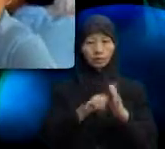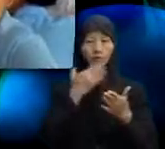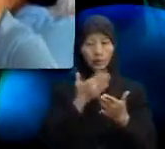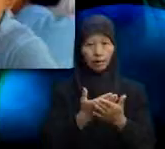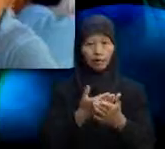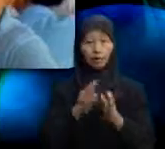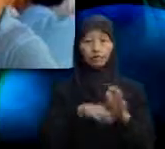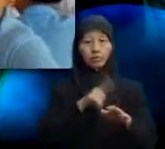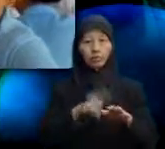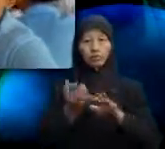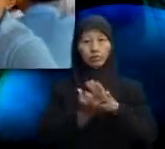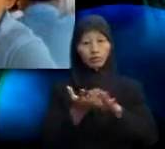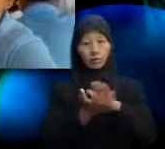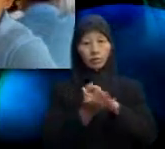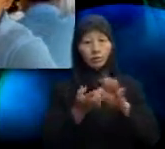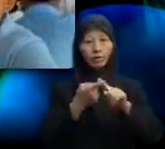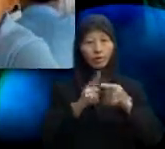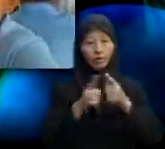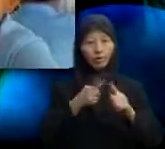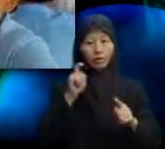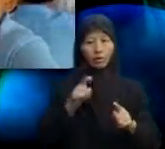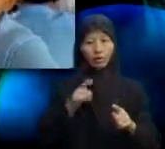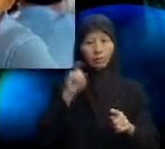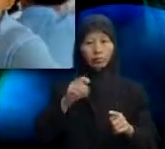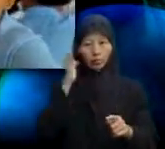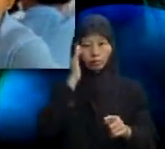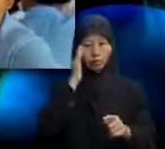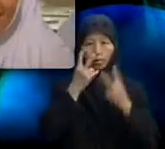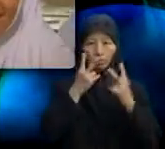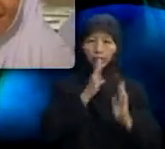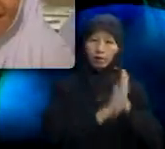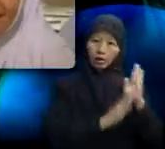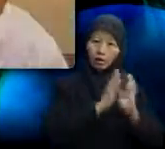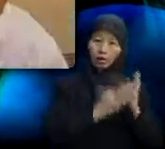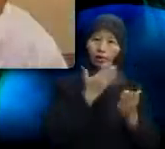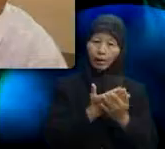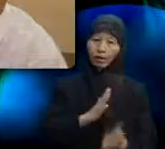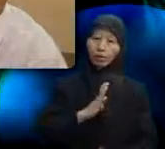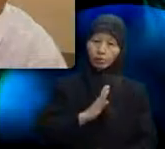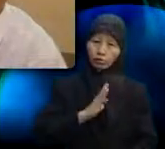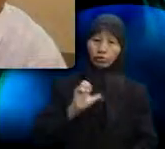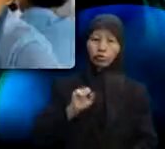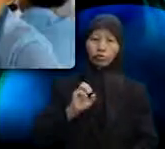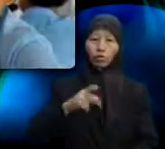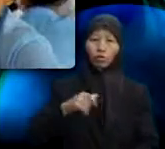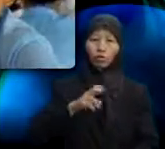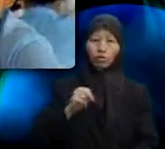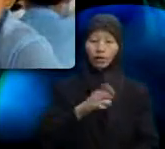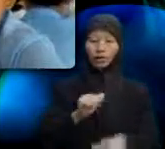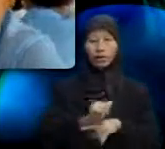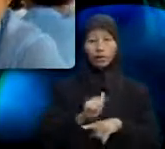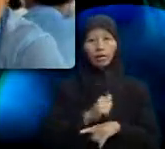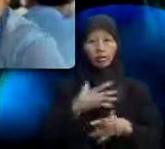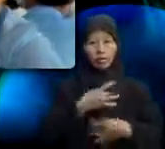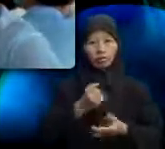Sebaliknya, semasa kita bergaul dengan rakan-rakan, kita hendaklah menunjukkan tingkah laku yang baik, sopan dan membina